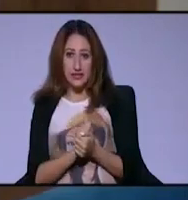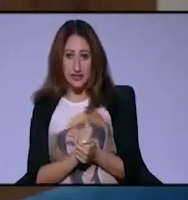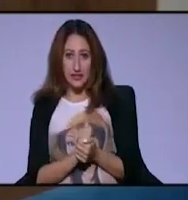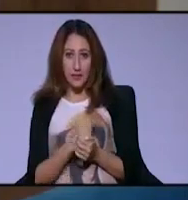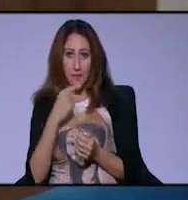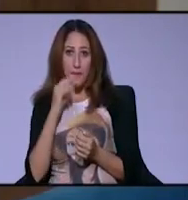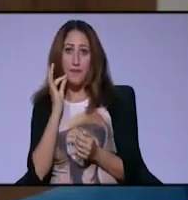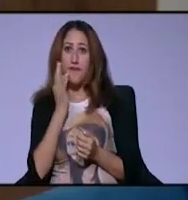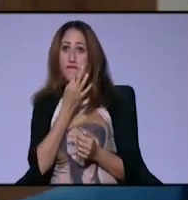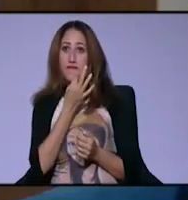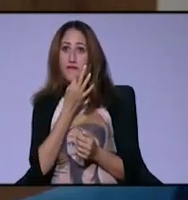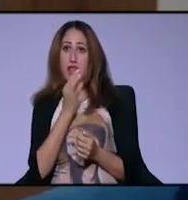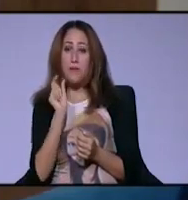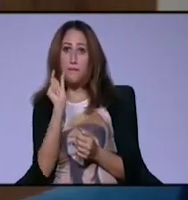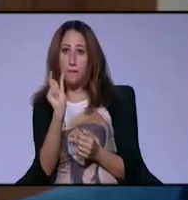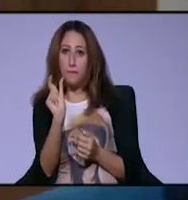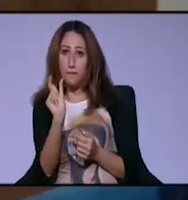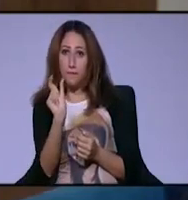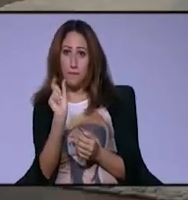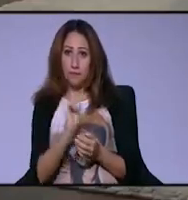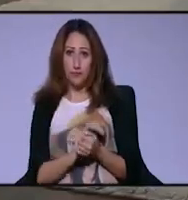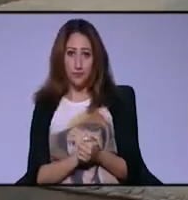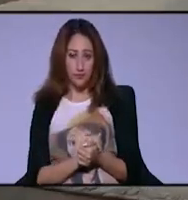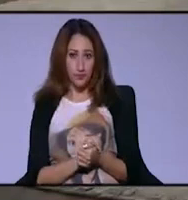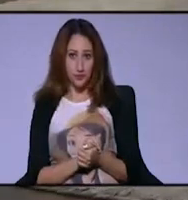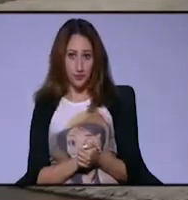التسجيلية الدرامية، تطلق عليها الديكو دراما.